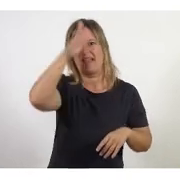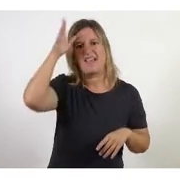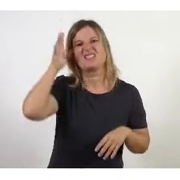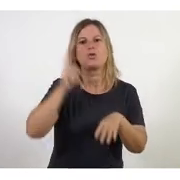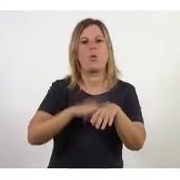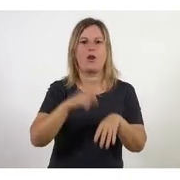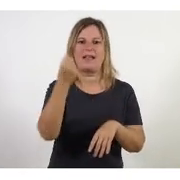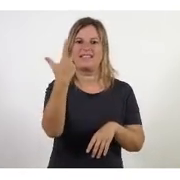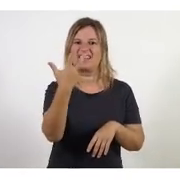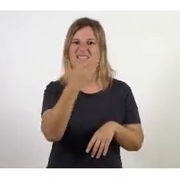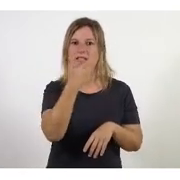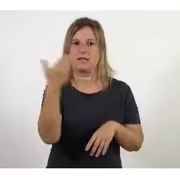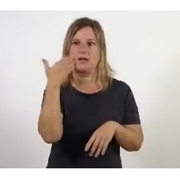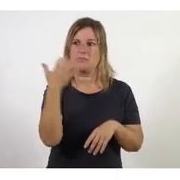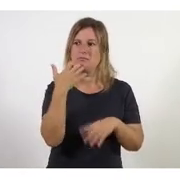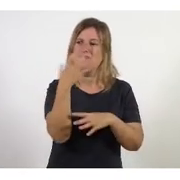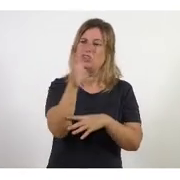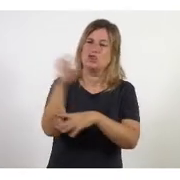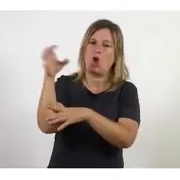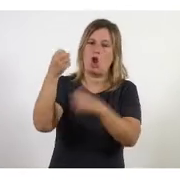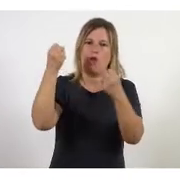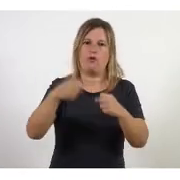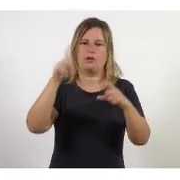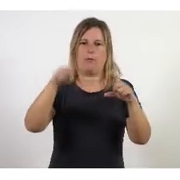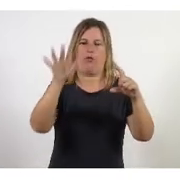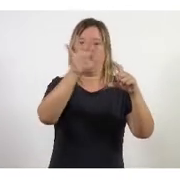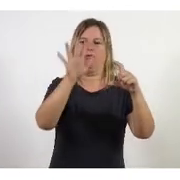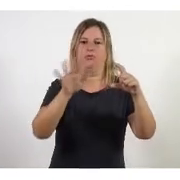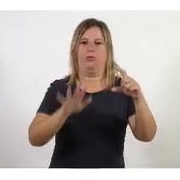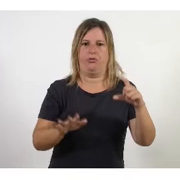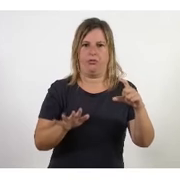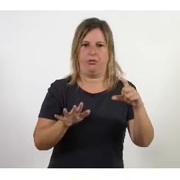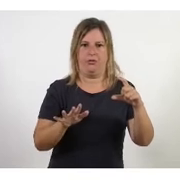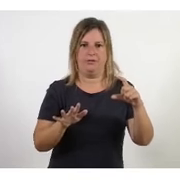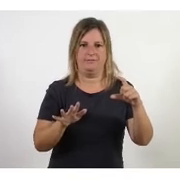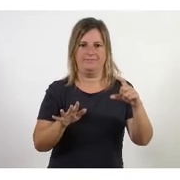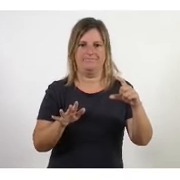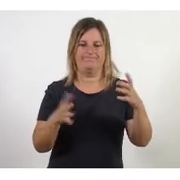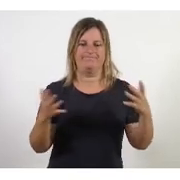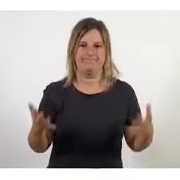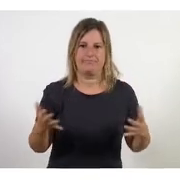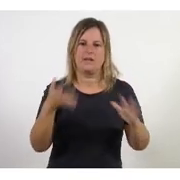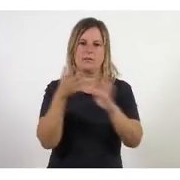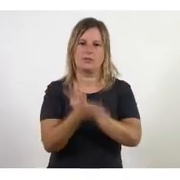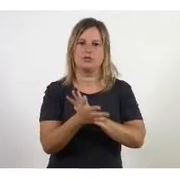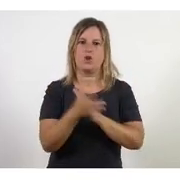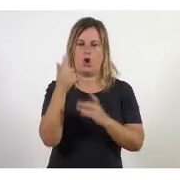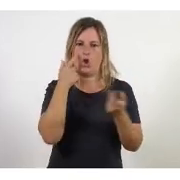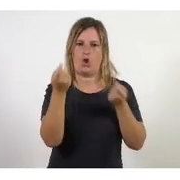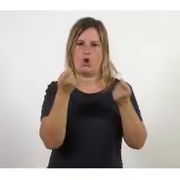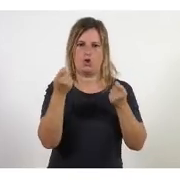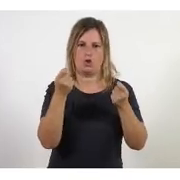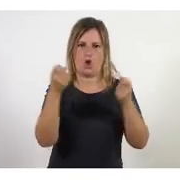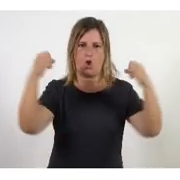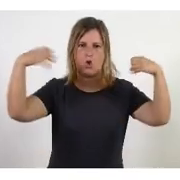de la tarda, quan hi ha moltíssim sol, perquè també crema les imatges. Llavors, heu de vigilar, heu d'anar en compte amb